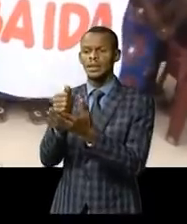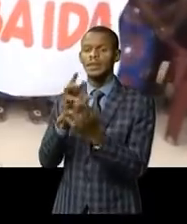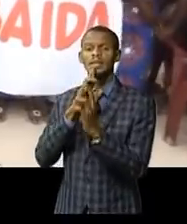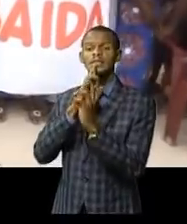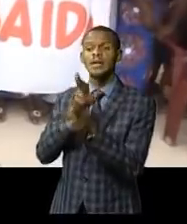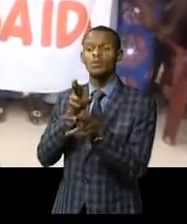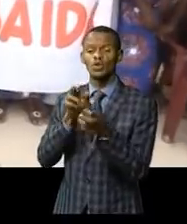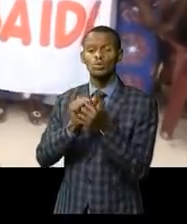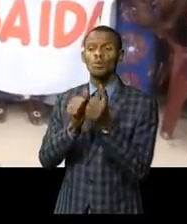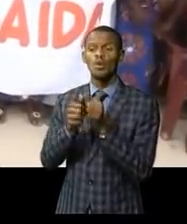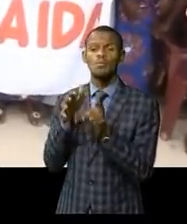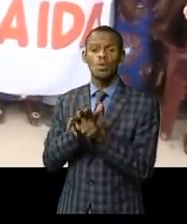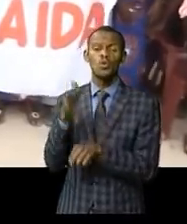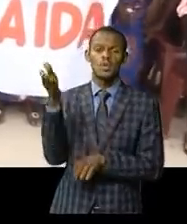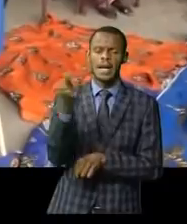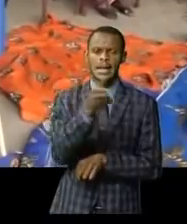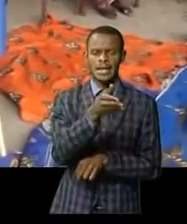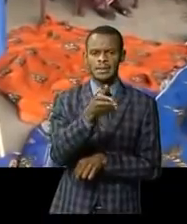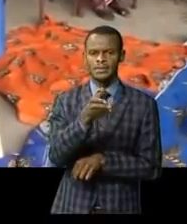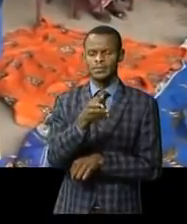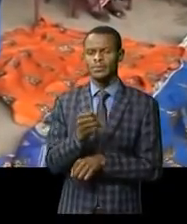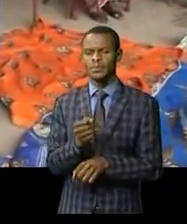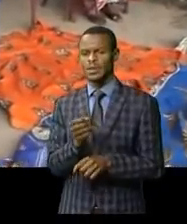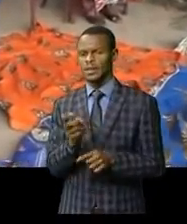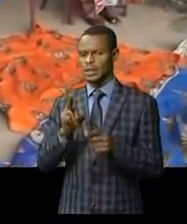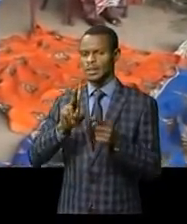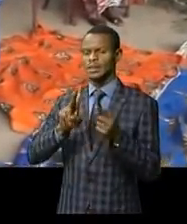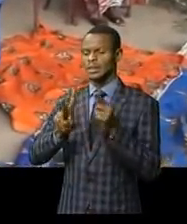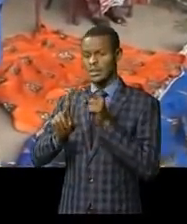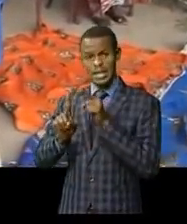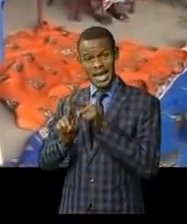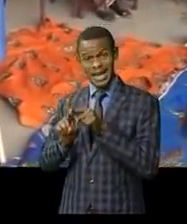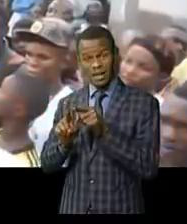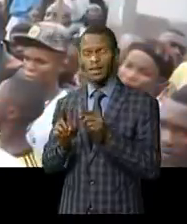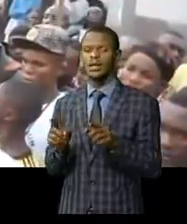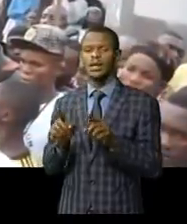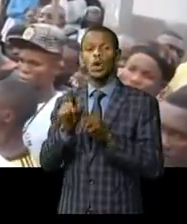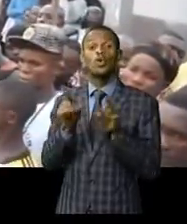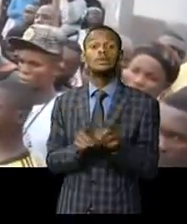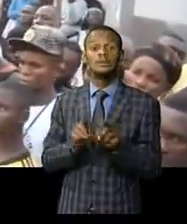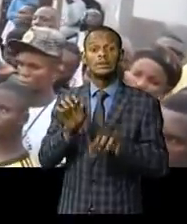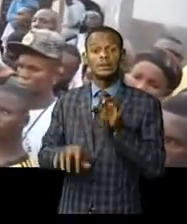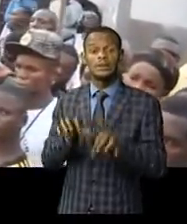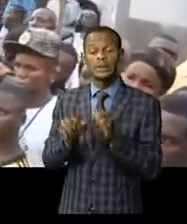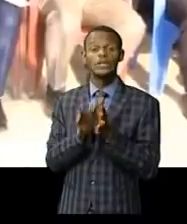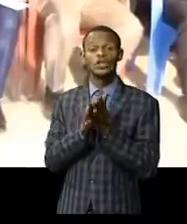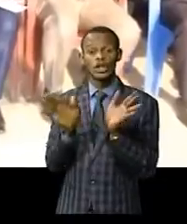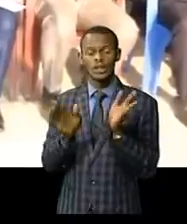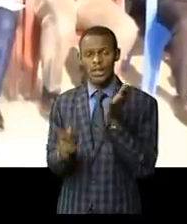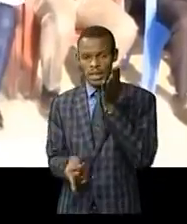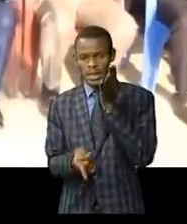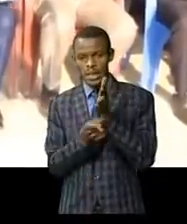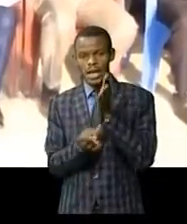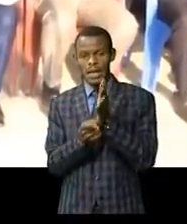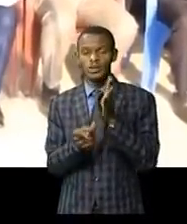cette contrée. Une priorité pour celle qui est également secrétaire générale adjointe du parti Lumumbiste Unifié, Palou, qui a